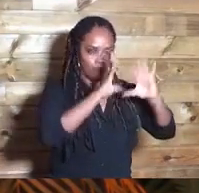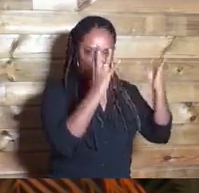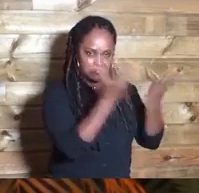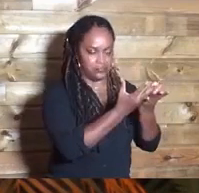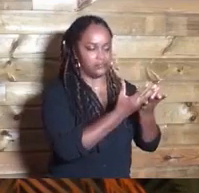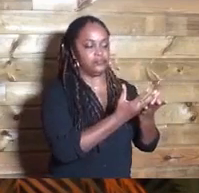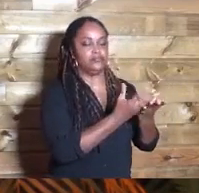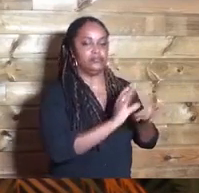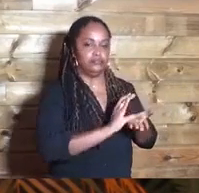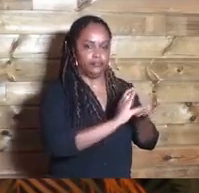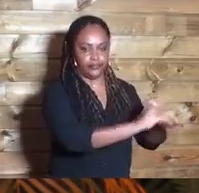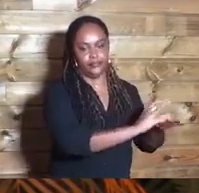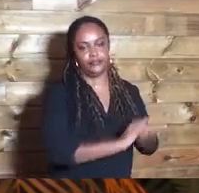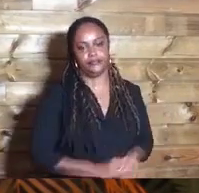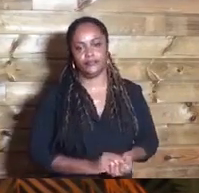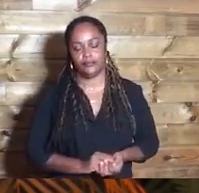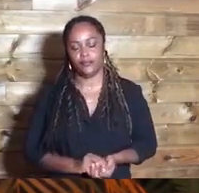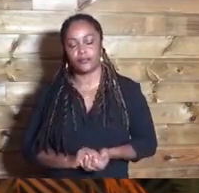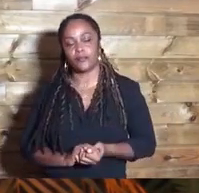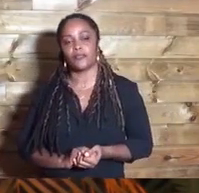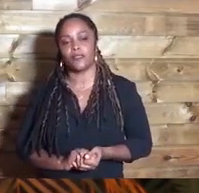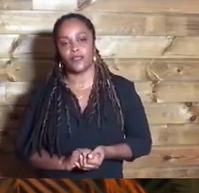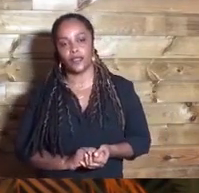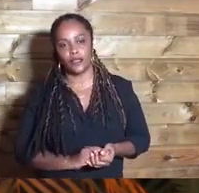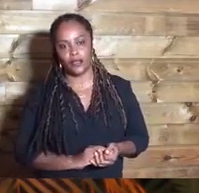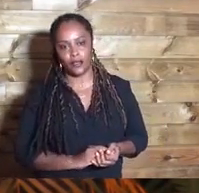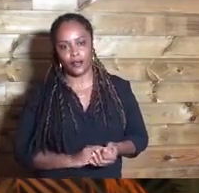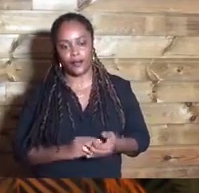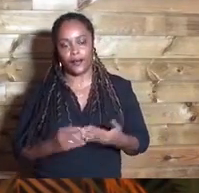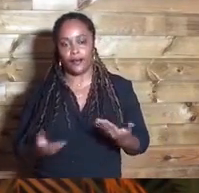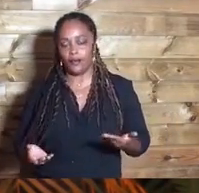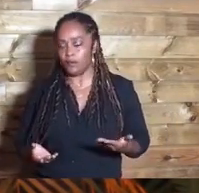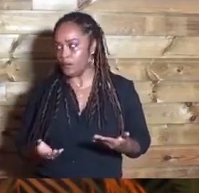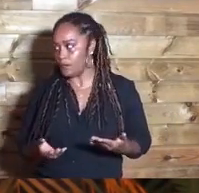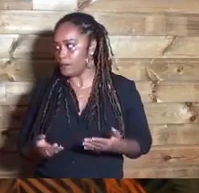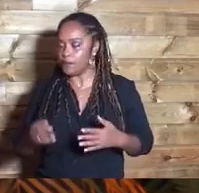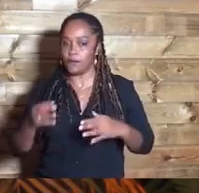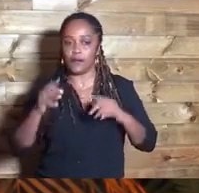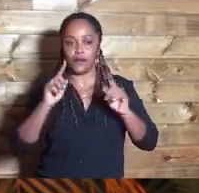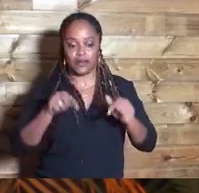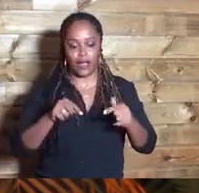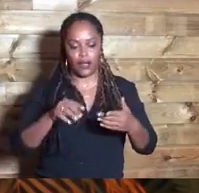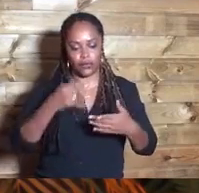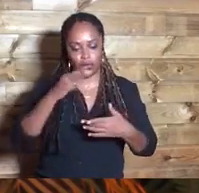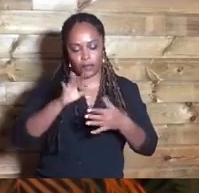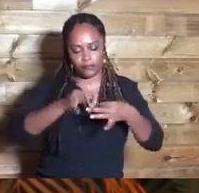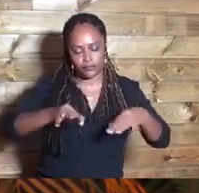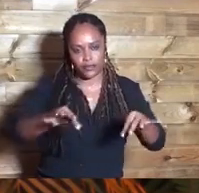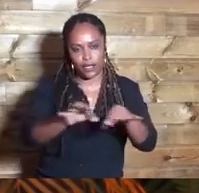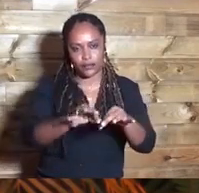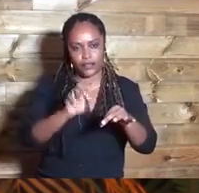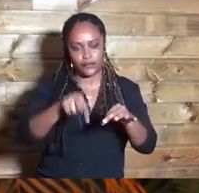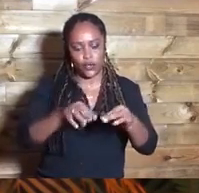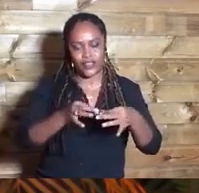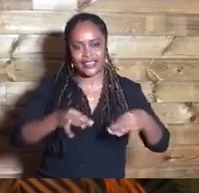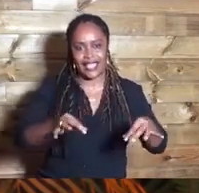agriculteur-là. Permettre l'accès aux moyens de production. Nous dit que foncier Guadeloupe, c'est foncier, c'est bien commun en nous. Eh bien, là,